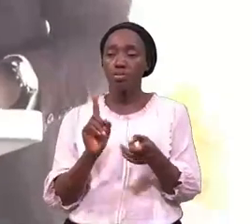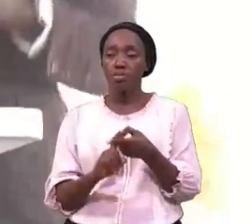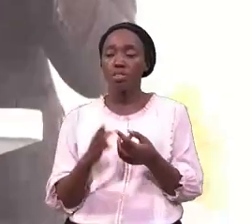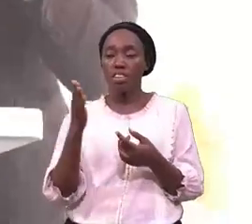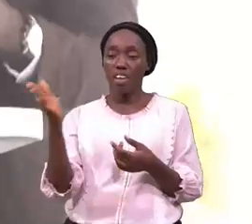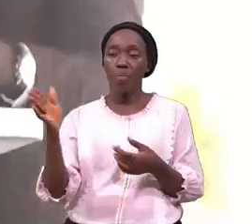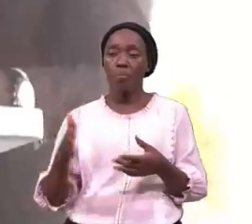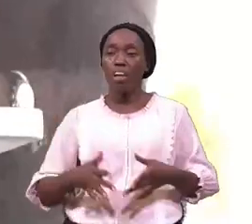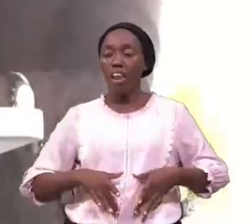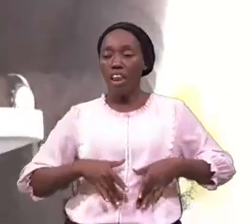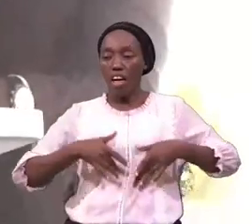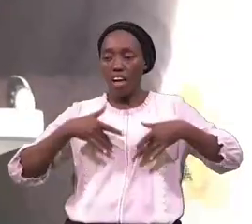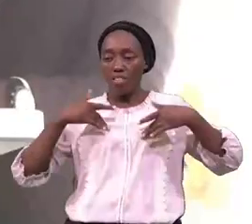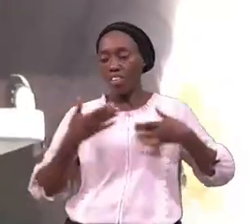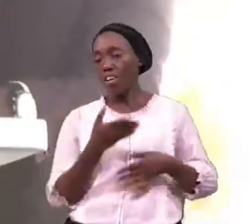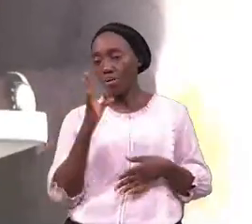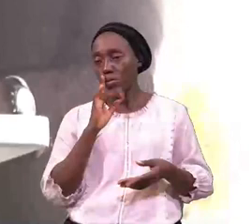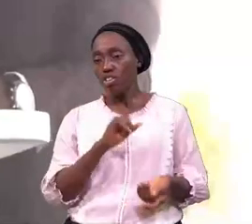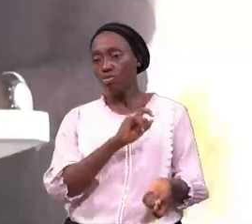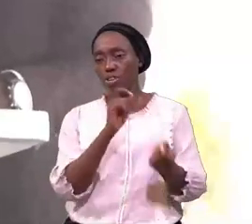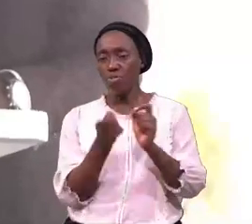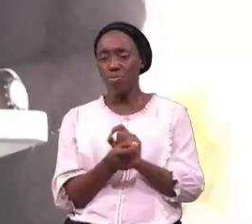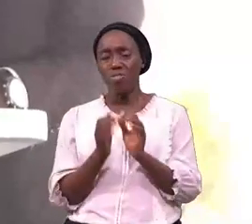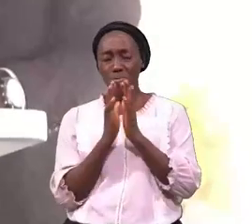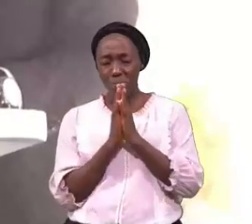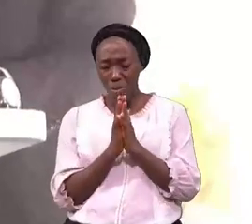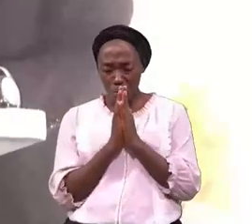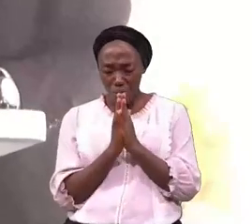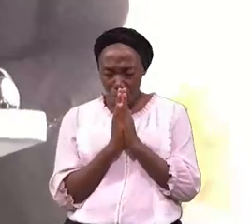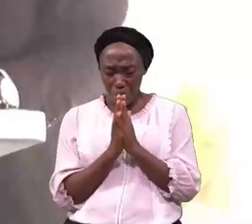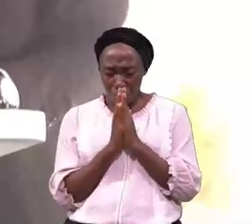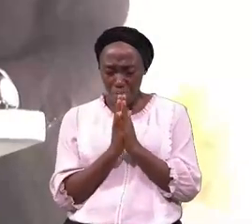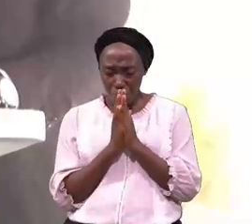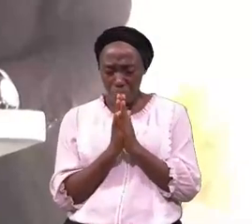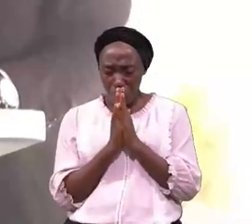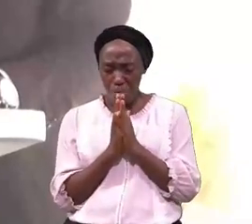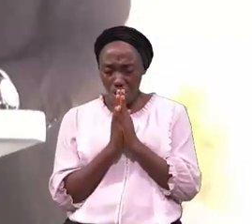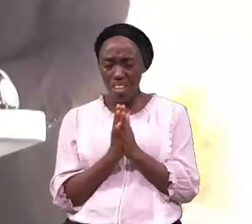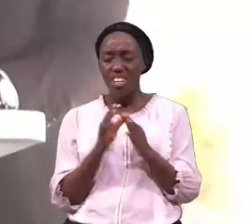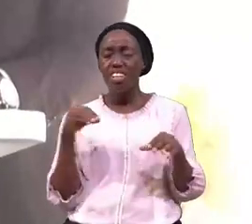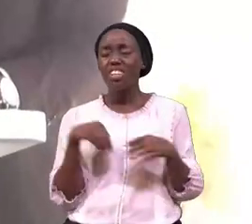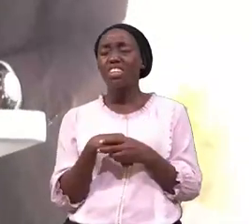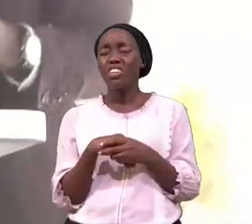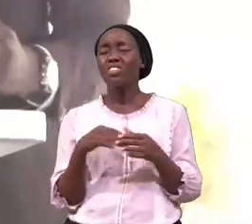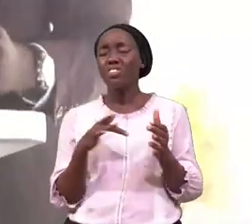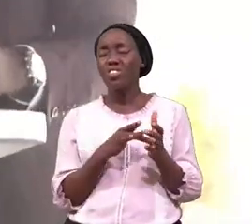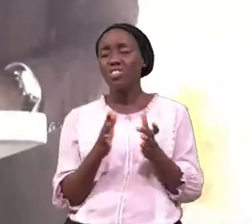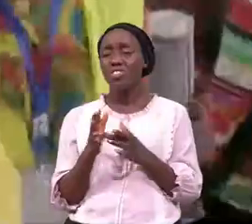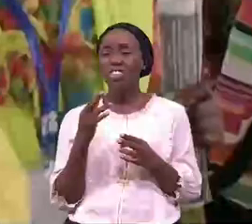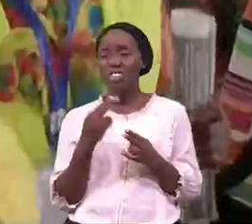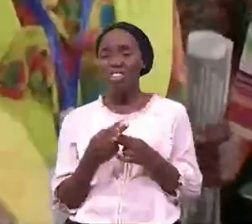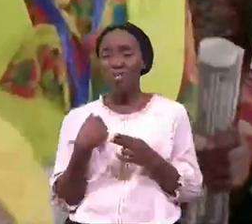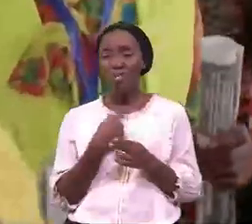Il y aura la transformation. Prie maintenant, prie maintenant. Au nom de Jésus, nous